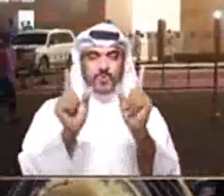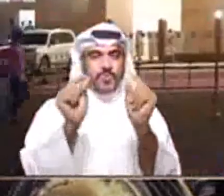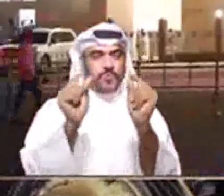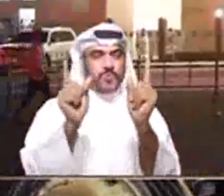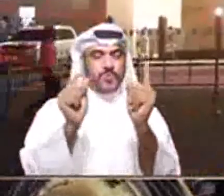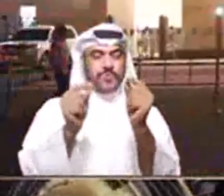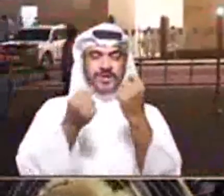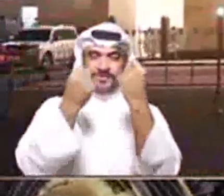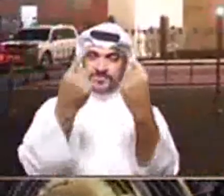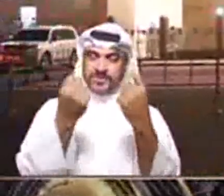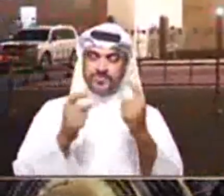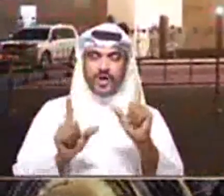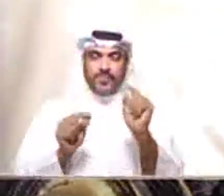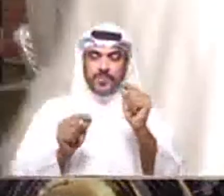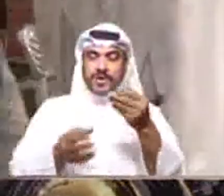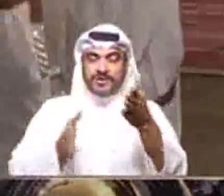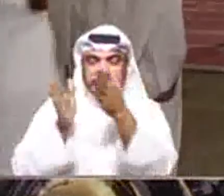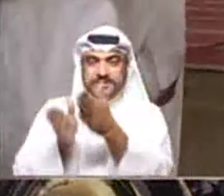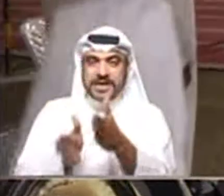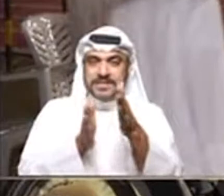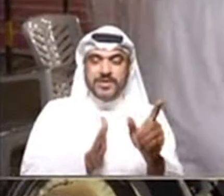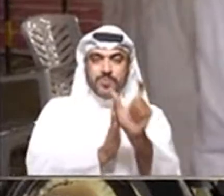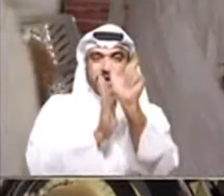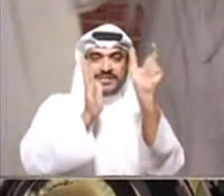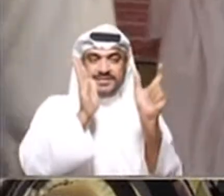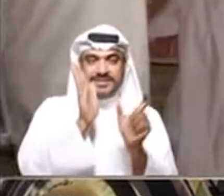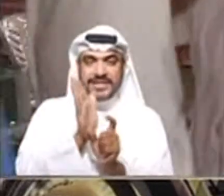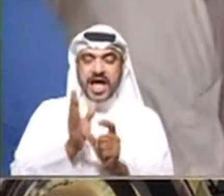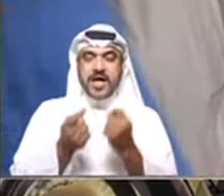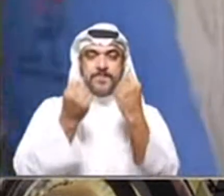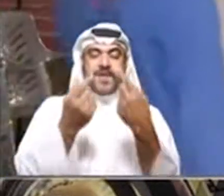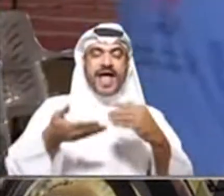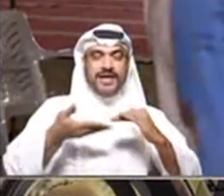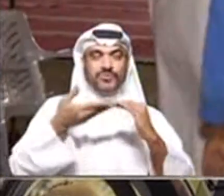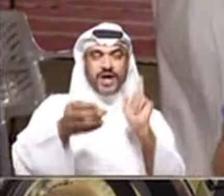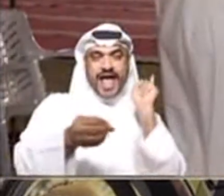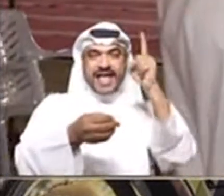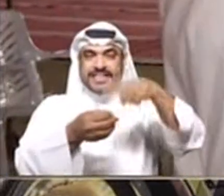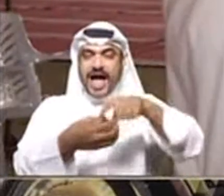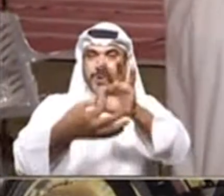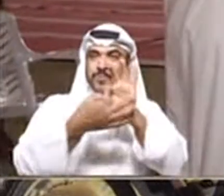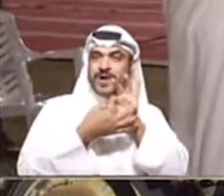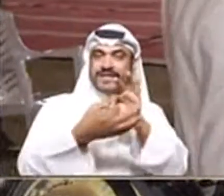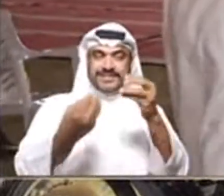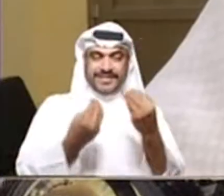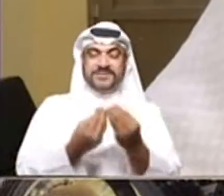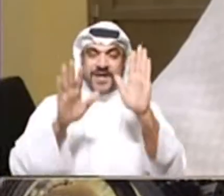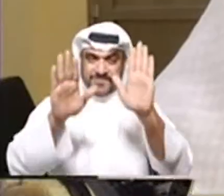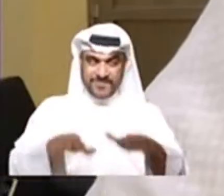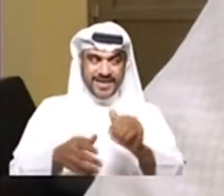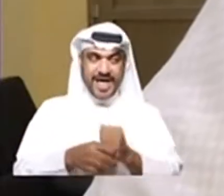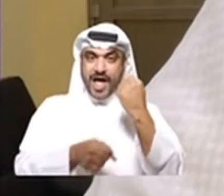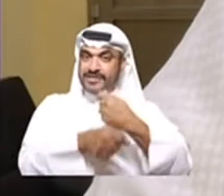للمصلين وتتميز بالترتيب والتنظيم بالتعاون مع مختلف المؤسسات المعنيه بالدوله. هناك